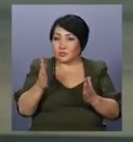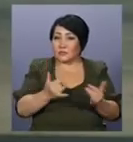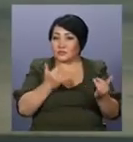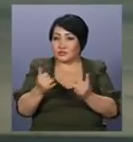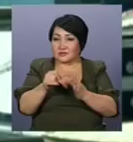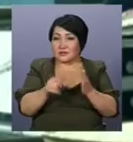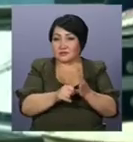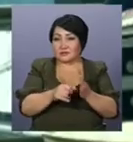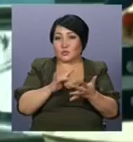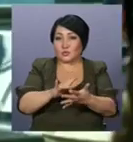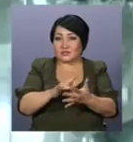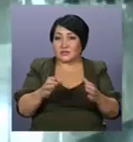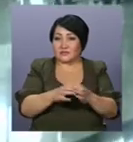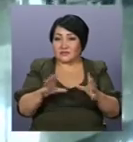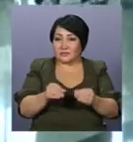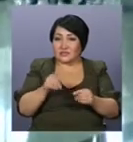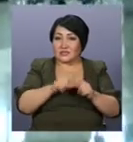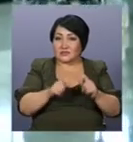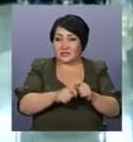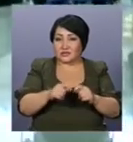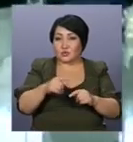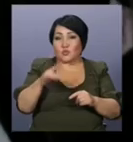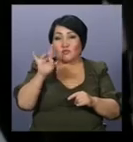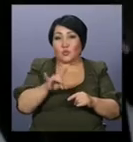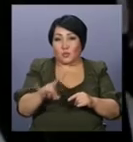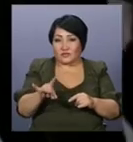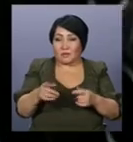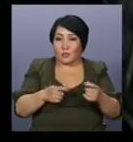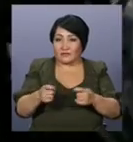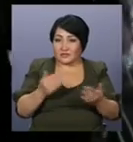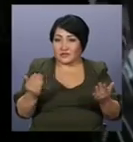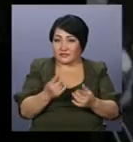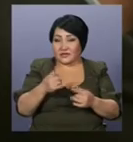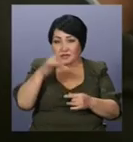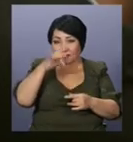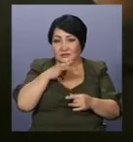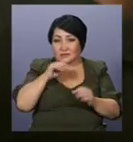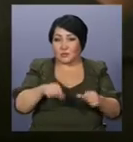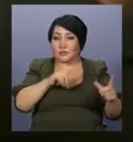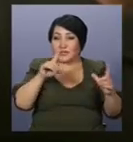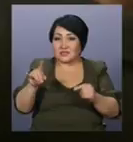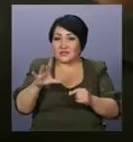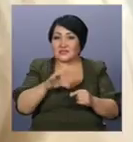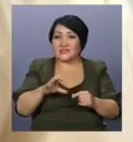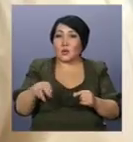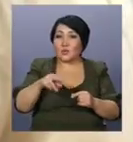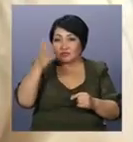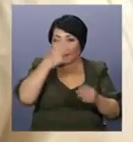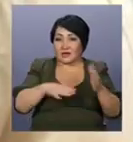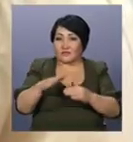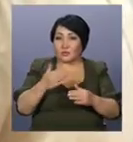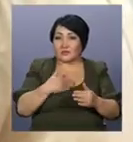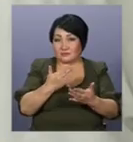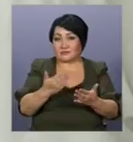Все они прошли аттестацию в духовном управлении. Кстати, впервые казахстанцы смогут полететь в Саудовскую Аравию на отечественном самолете. Одна